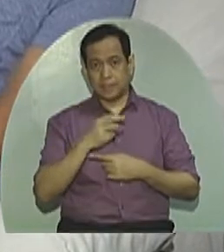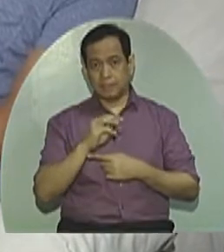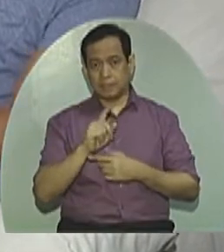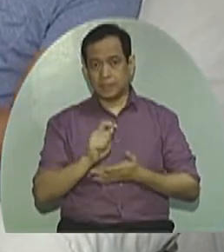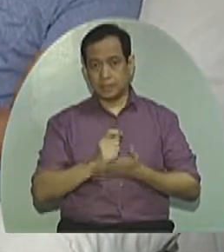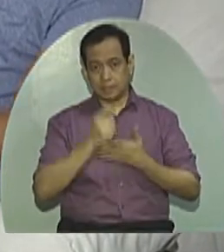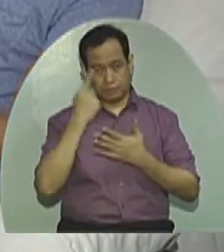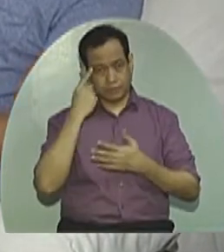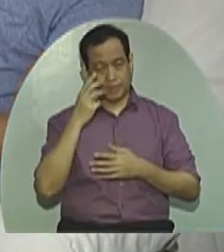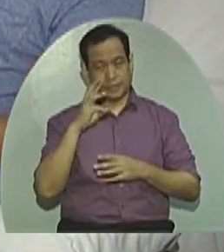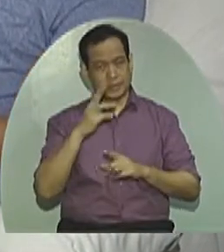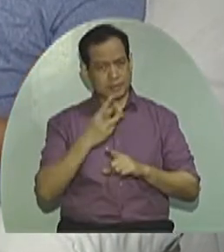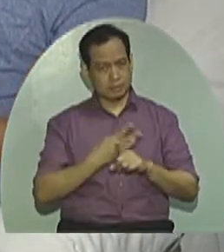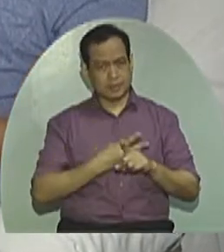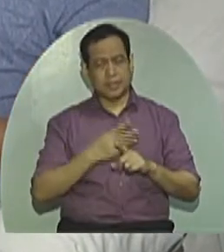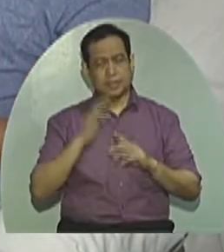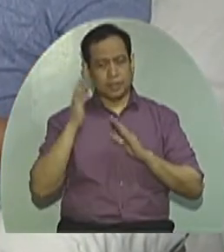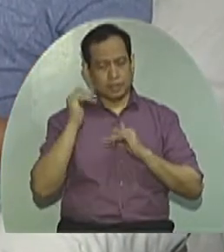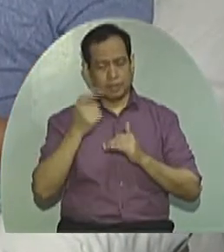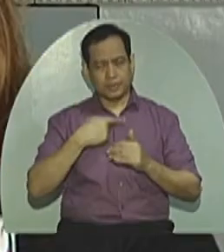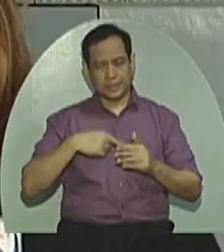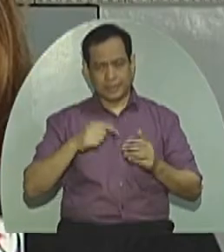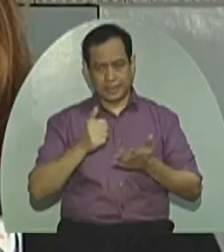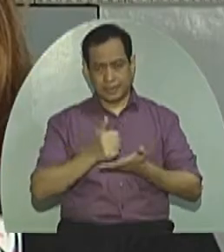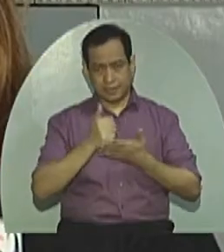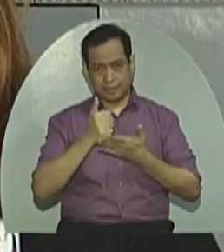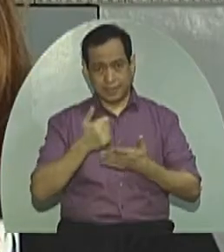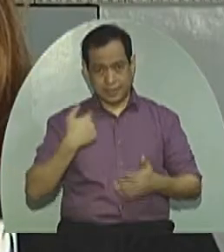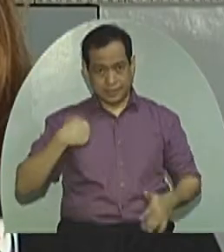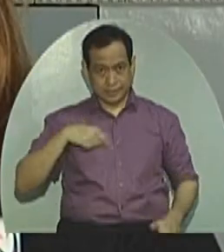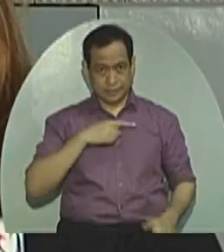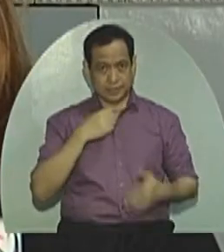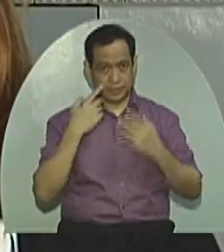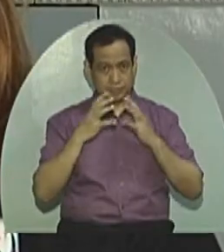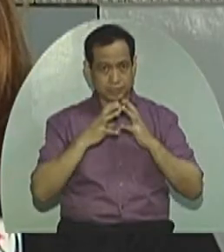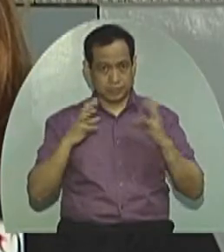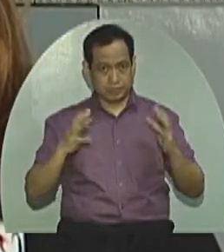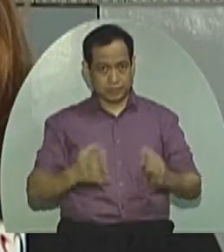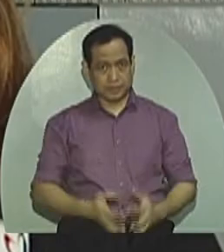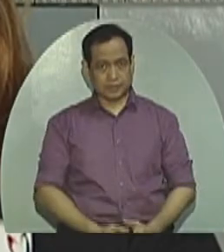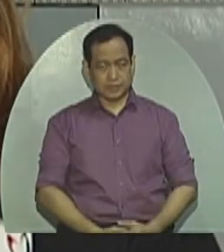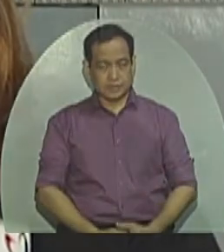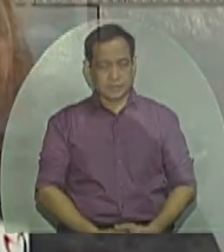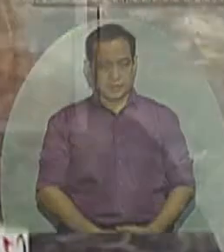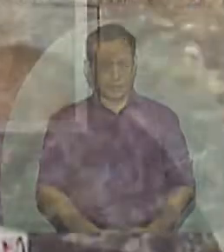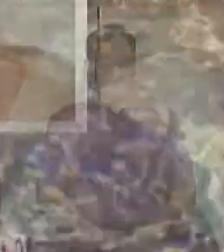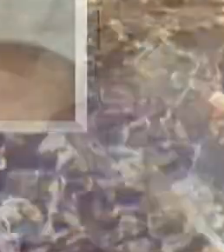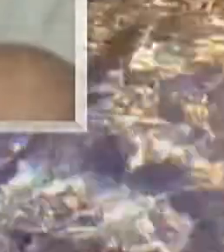chemotherapy sa loob ng 6 na buwan. Sana po matulungan nyo kami. Maraming salamat po.